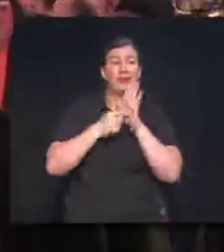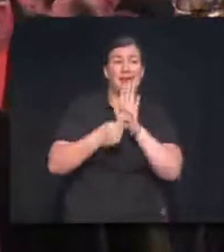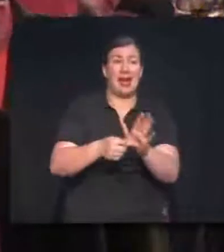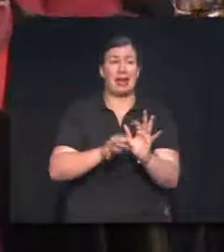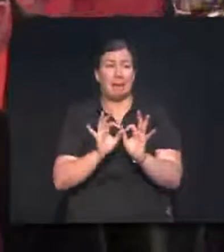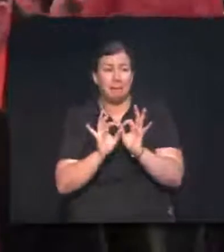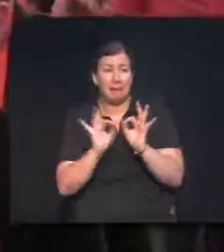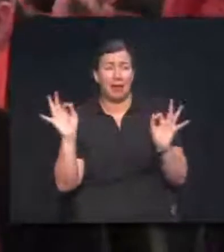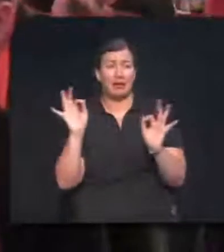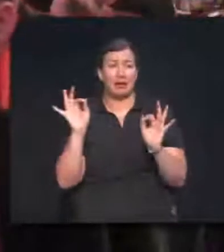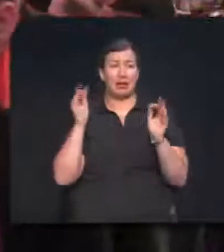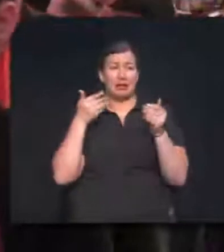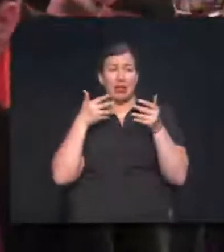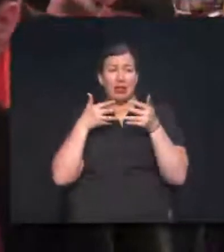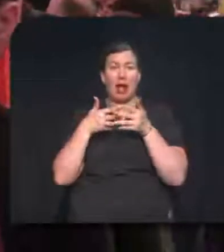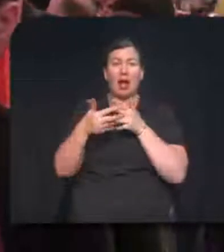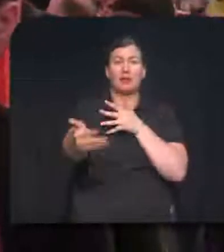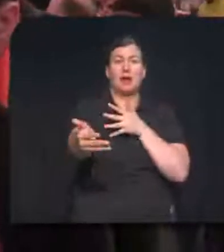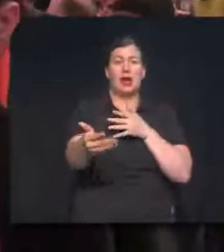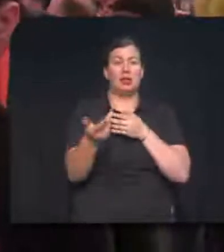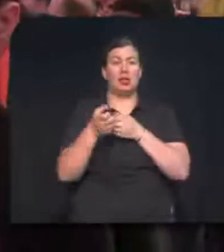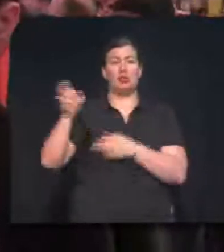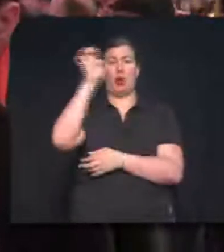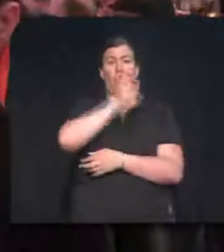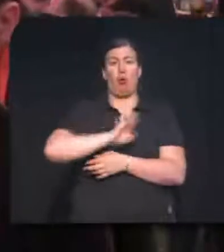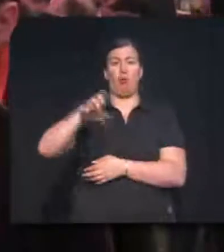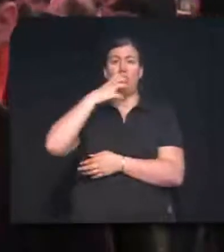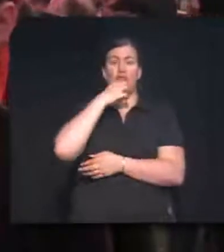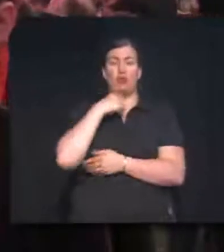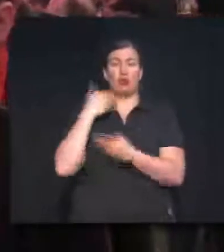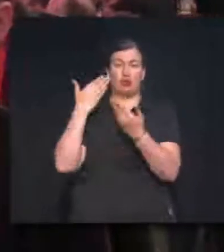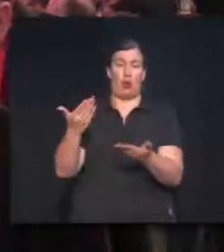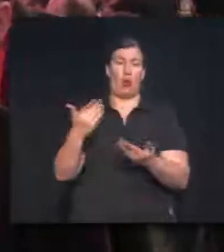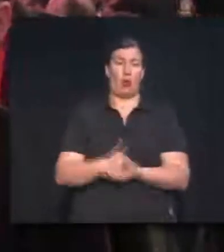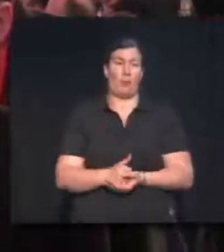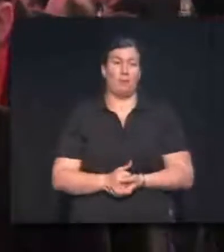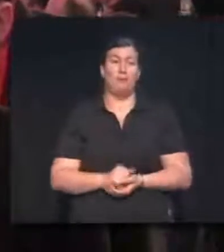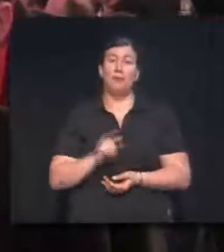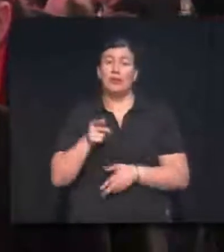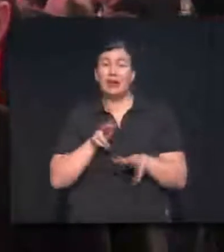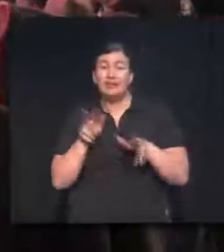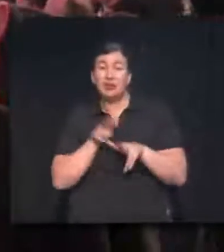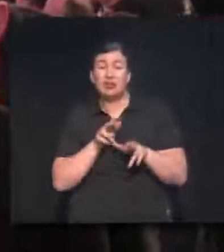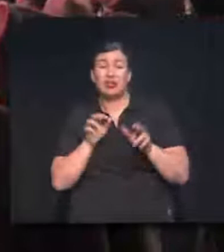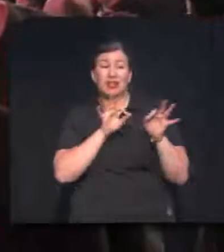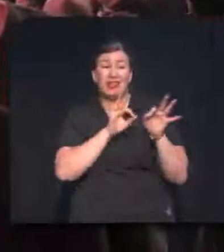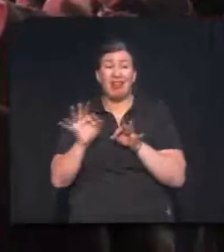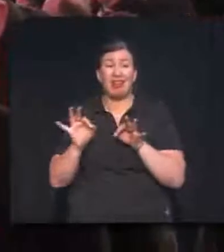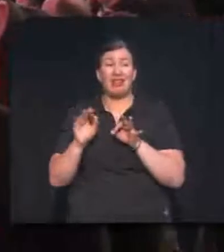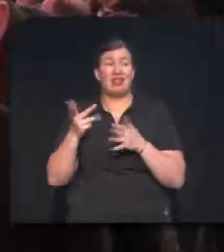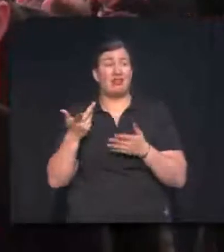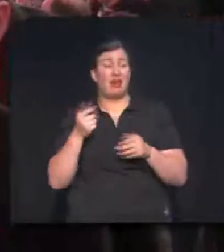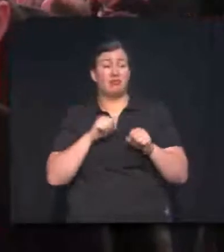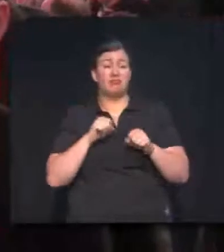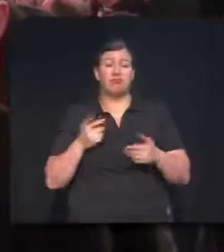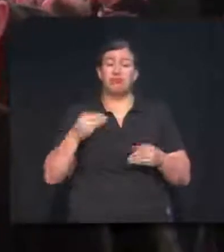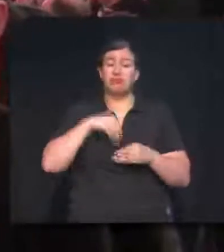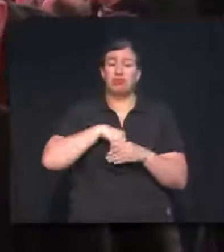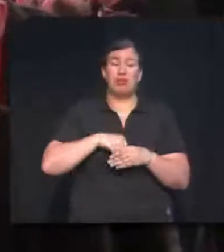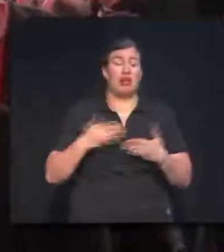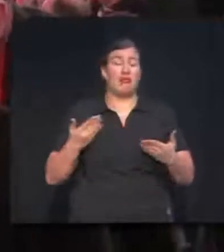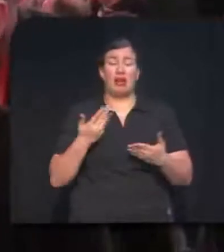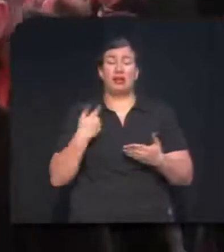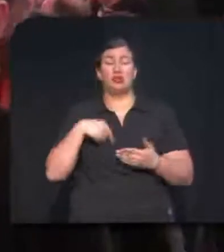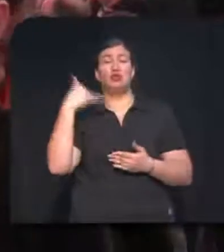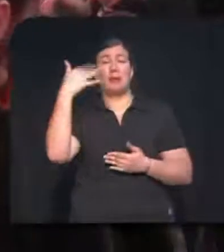und was die wirtschaftspolitischen Richtlinien angeht und Möglichkeiten die wir noch haben da haben wir gleich die Möglichkeit beim bp133 noch zu